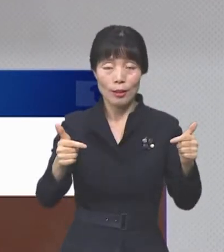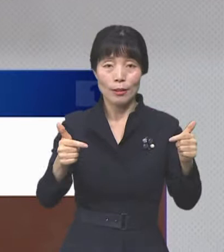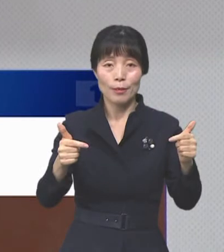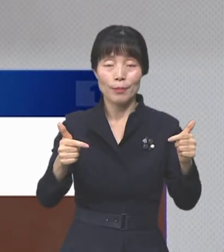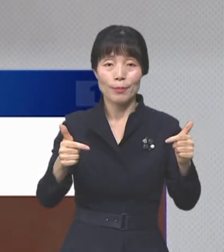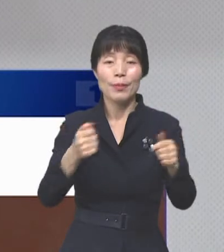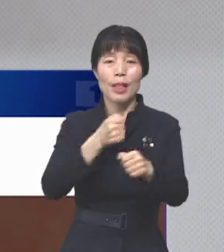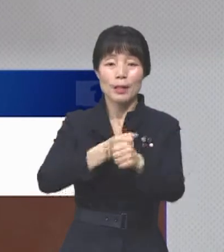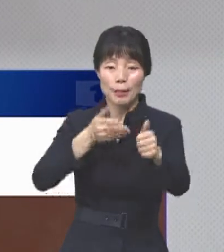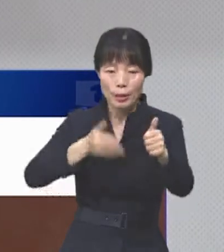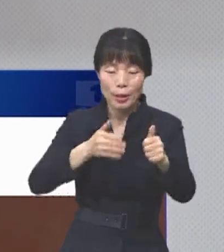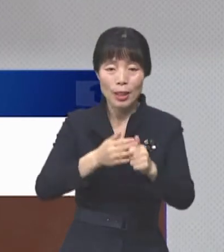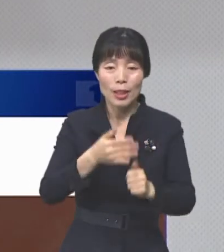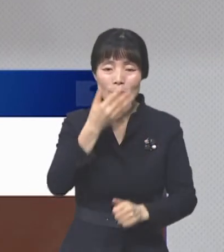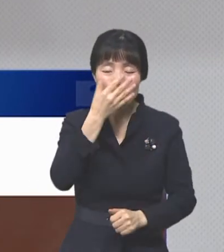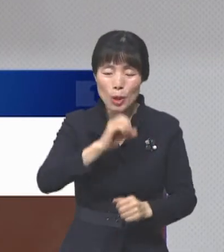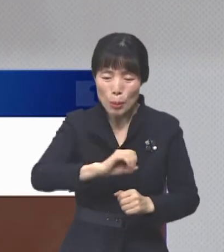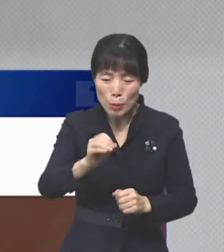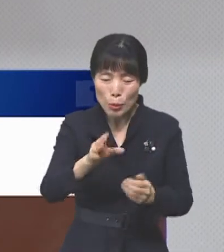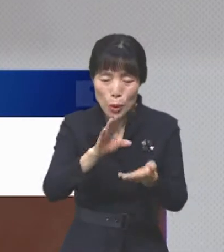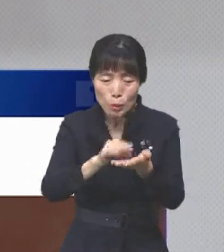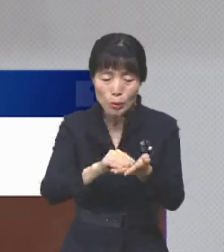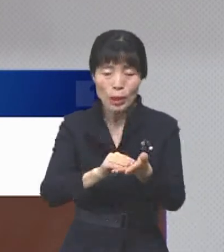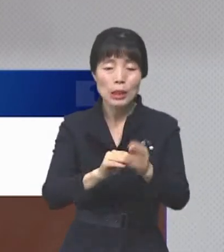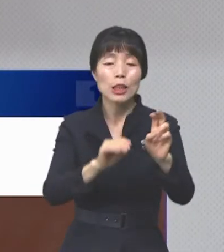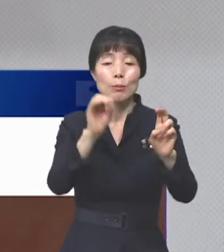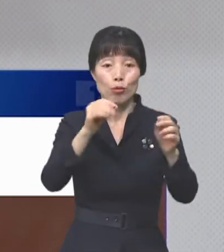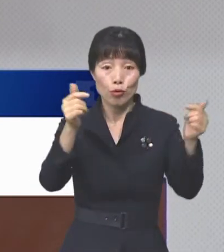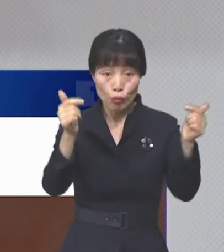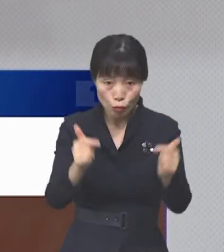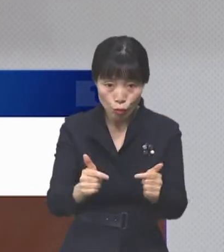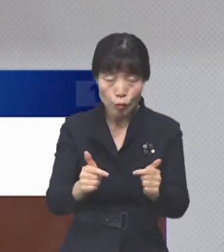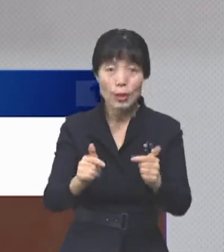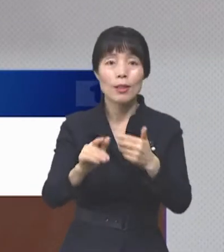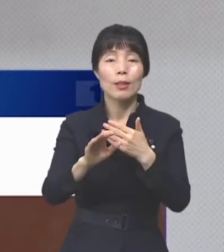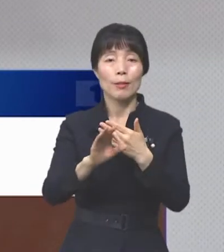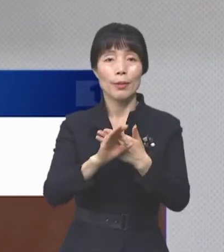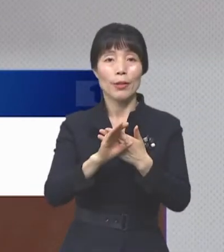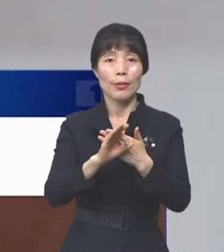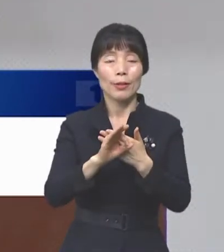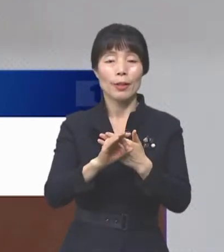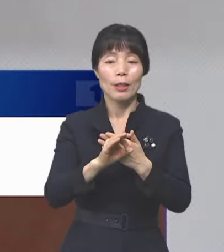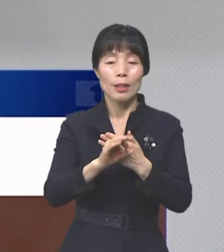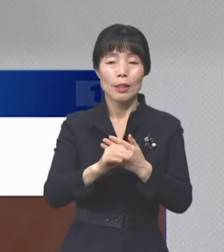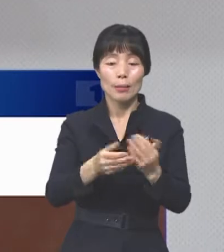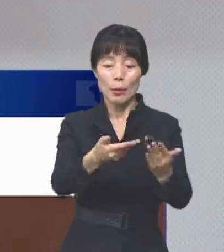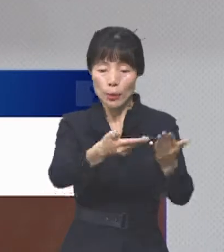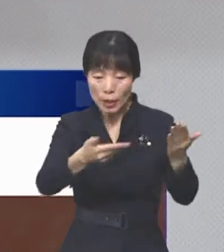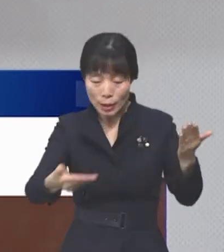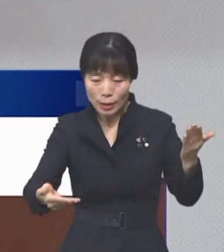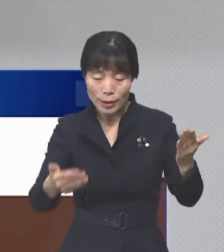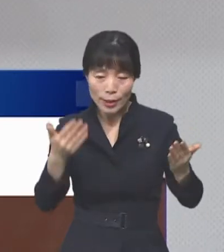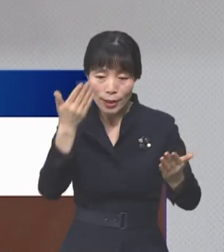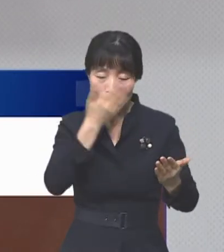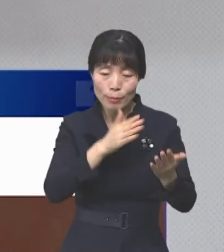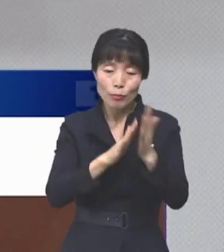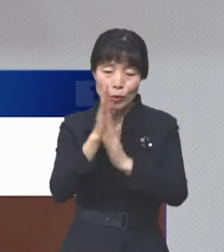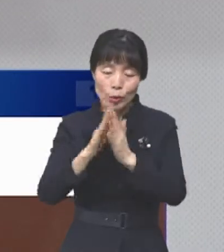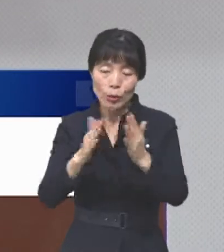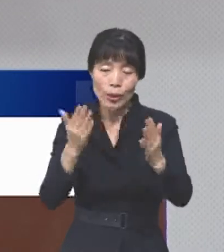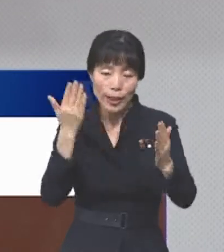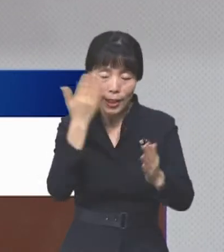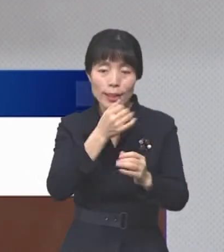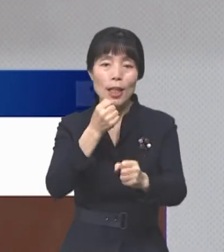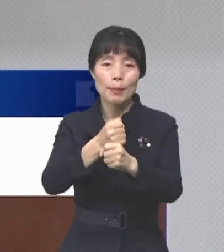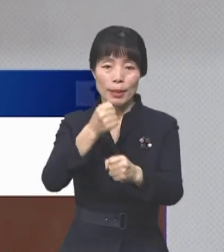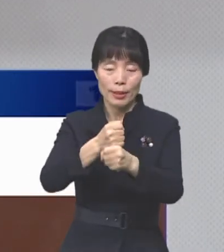늘려나갑시다. 이 쓰레기 문제를 20% 해소하고 하천이나 녹지 조성 등 그러한